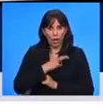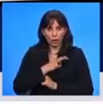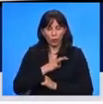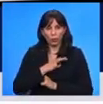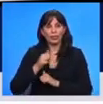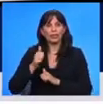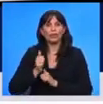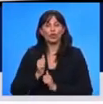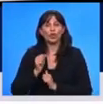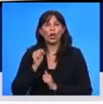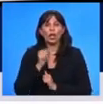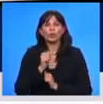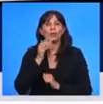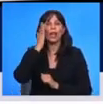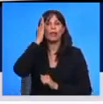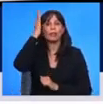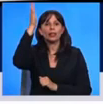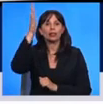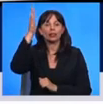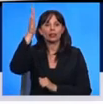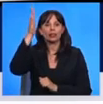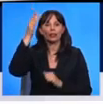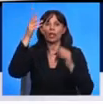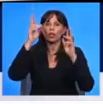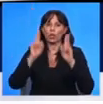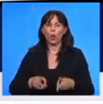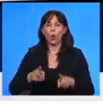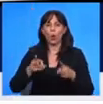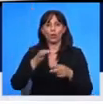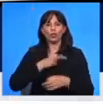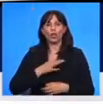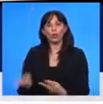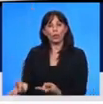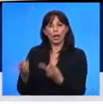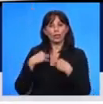שלנו, זה העתיד שלנו, זה היכולת שלנו להחזיר את החטופים,